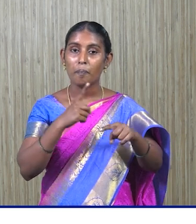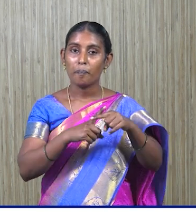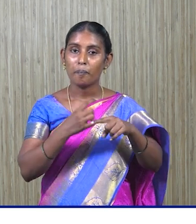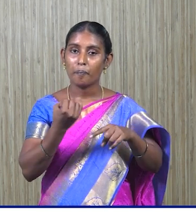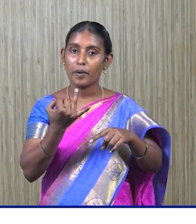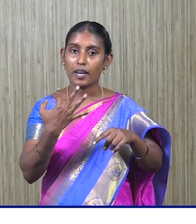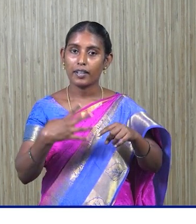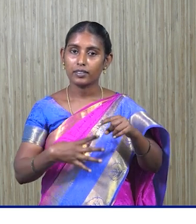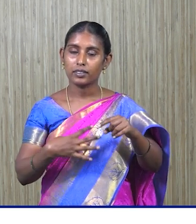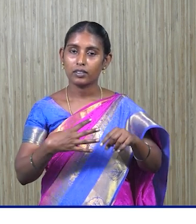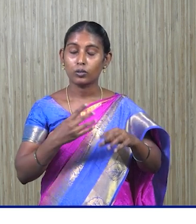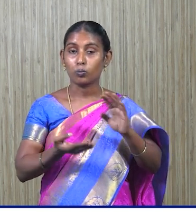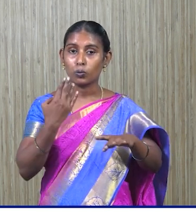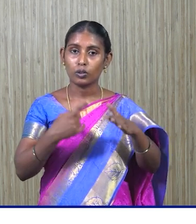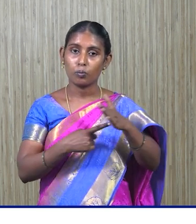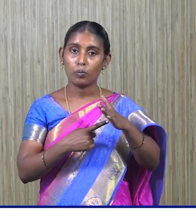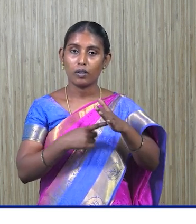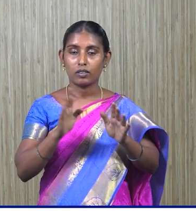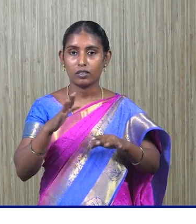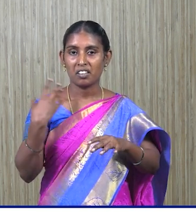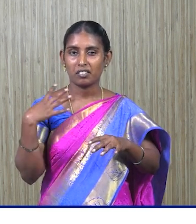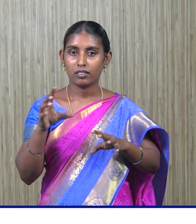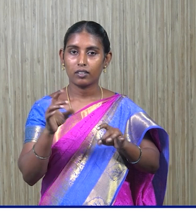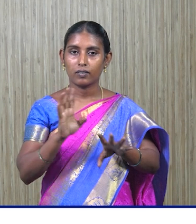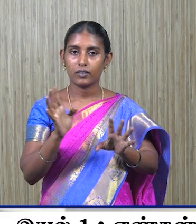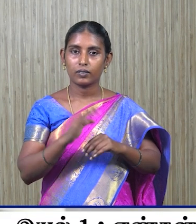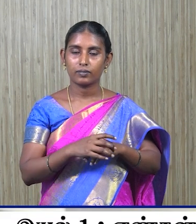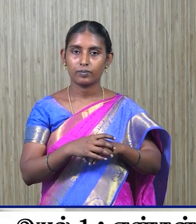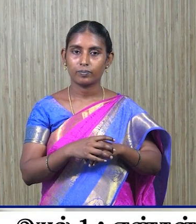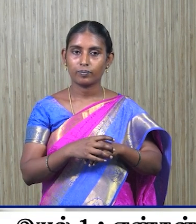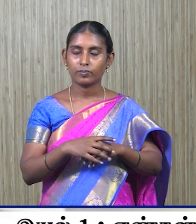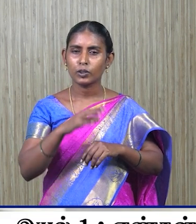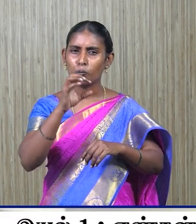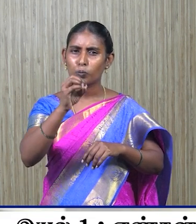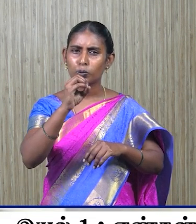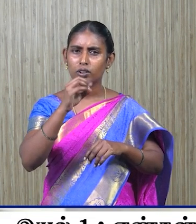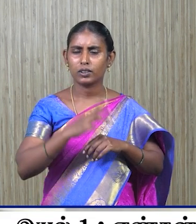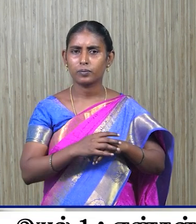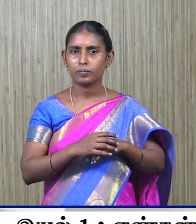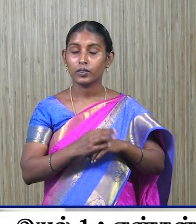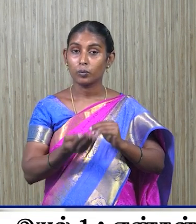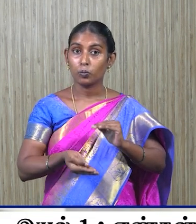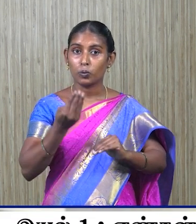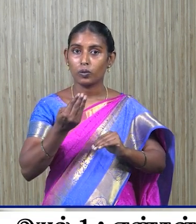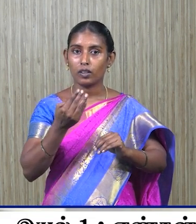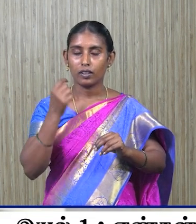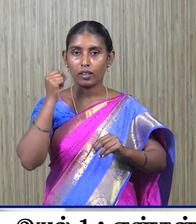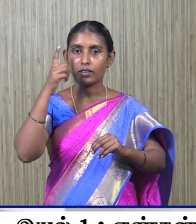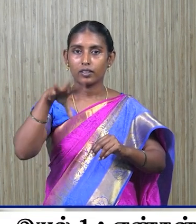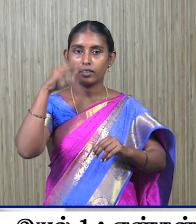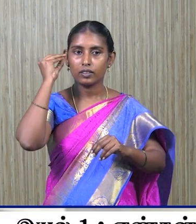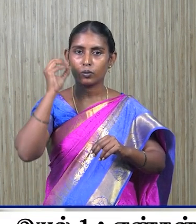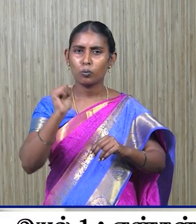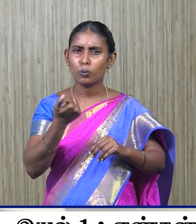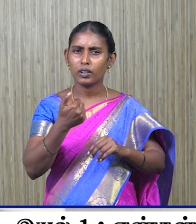துறையில் எவ்வளவு முக்கியத்துவம் வாய்ந்தது என்பதை நீங்கள் இப்பொழுது உணர்ந்து கொண்டிருப்பீர்கள். சரி, இந்த பூஜ்ஜியத்தை பற்றி நாம் இன்னும் நிறைய தகவலை நாம் தெரிந்து கொள்ள வேண்டும்.